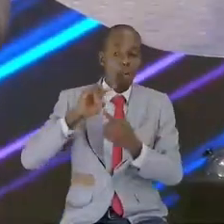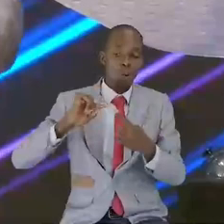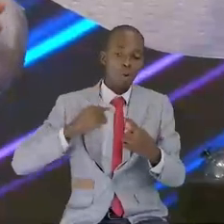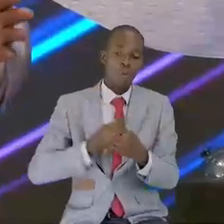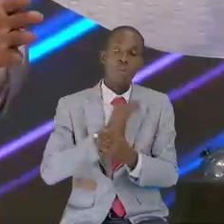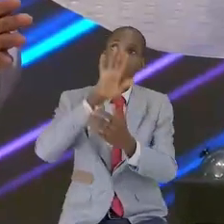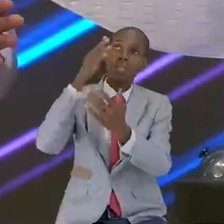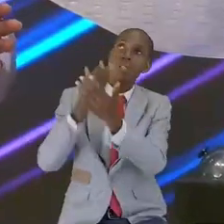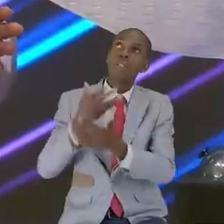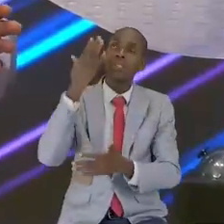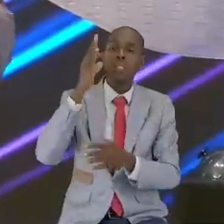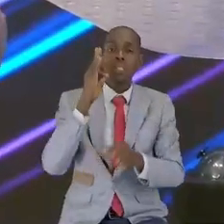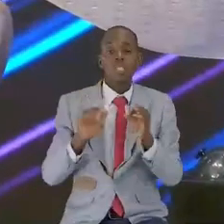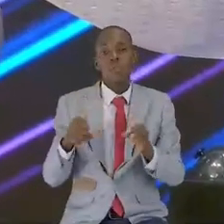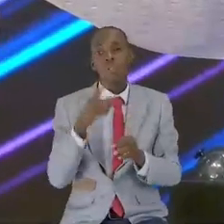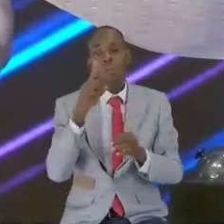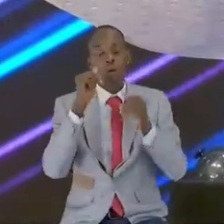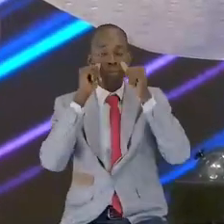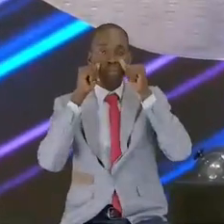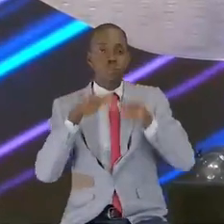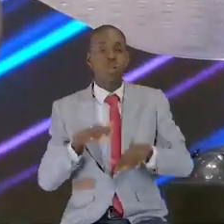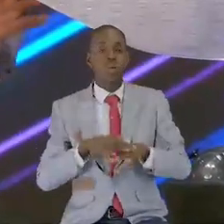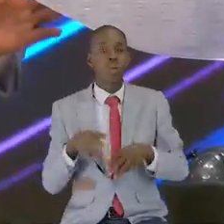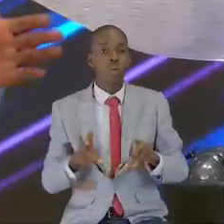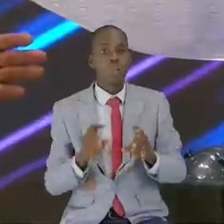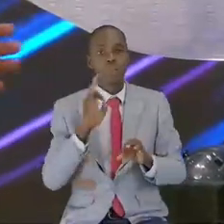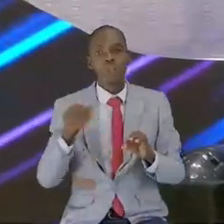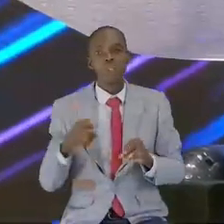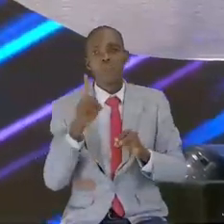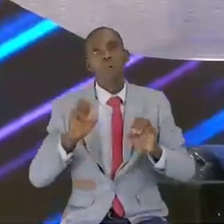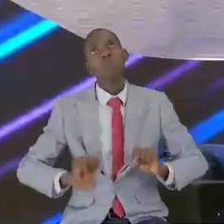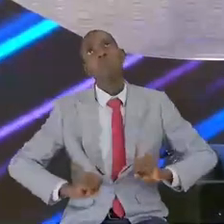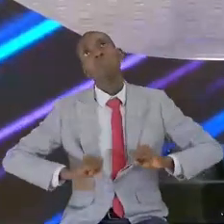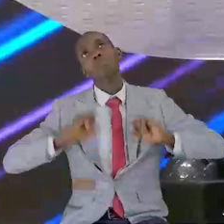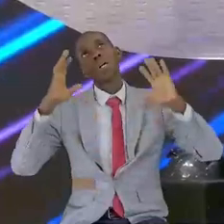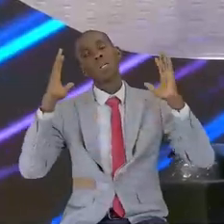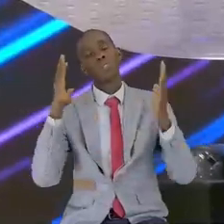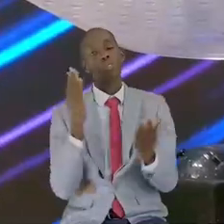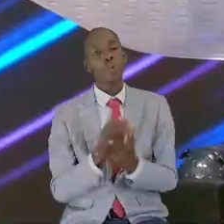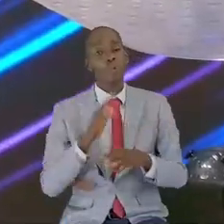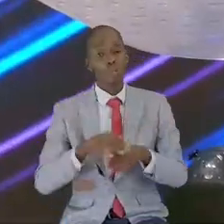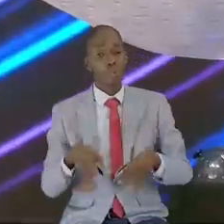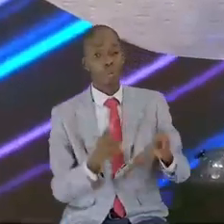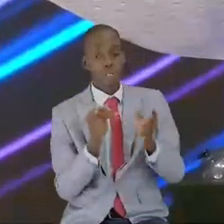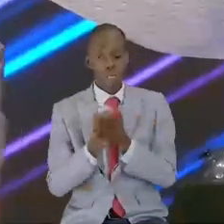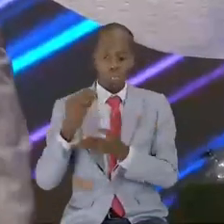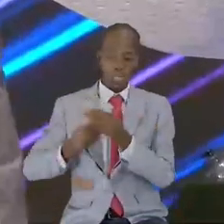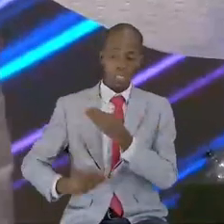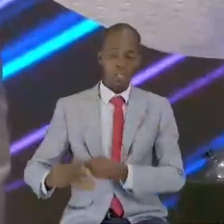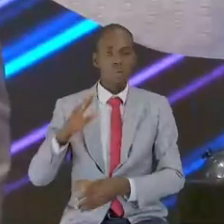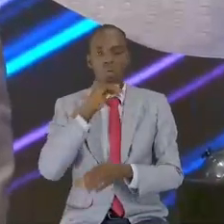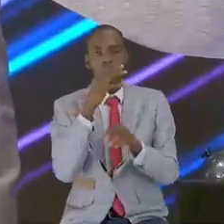si quelqu'un faillit en cours de chemin, si quelqu'un abandonne au beau milieu de la voie, cet héritage, il ne pourra pas